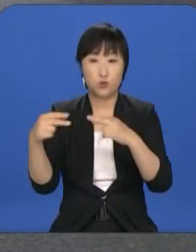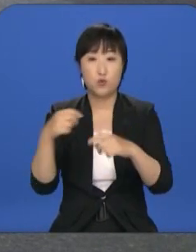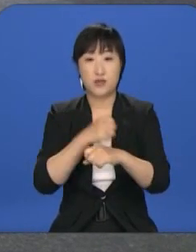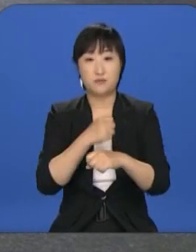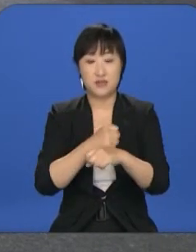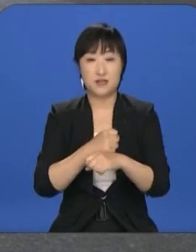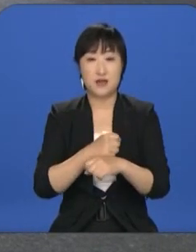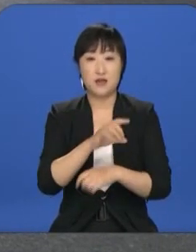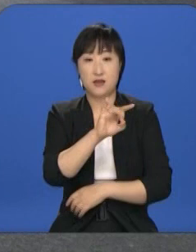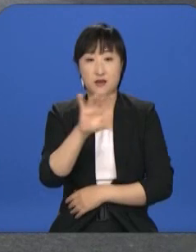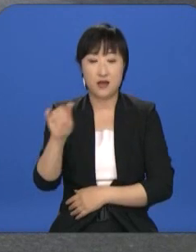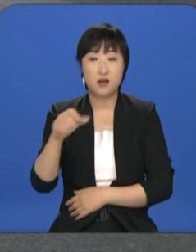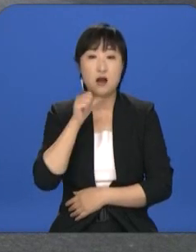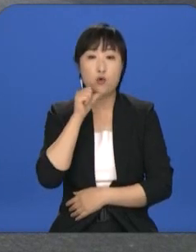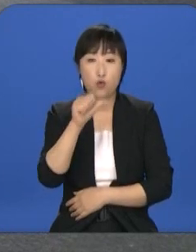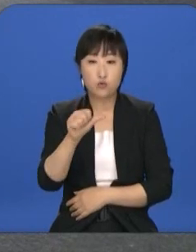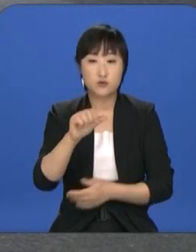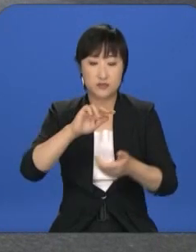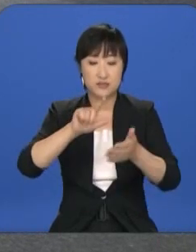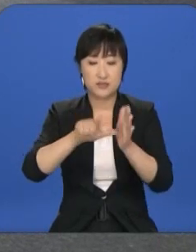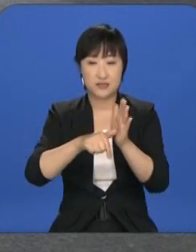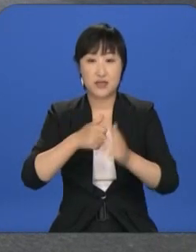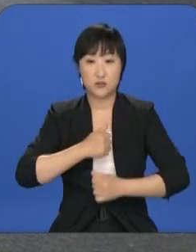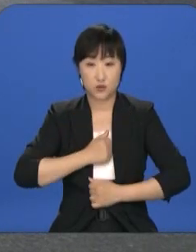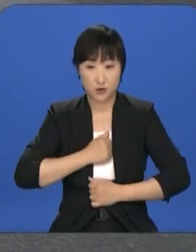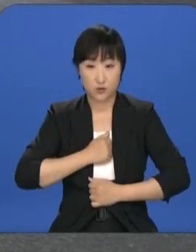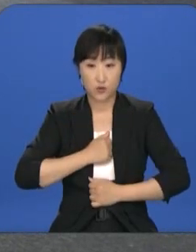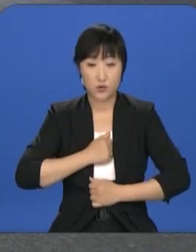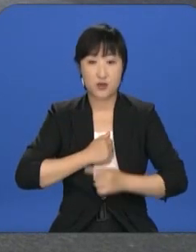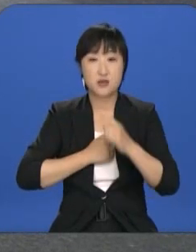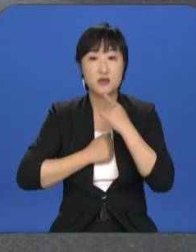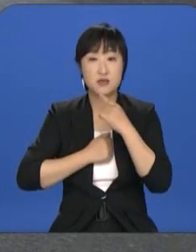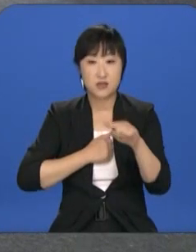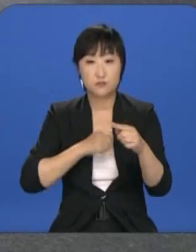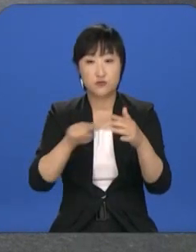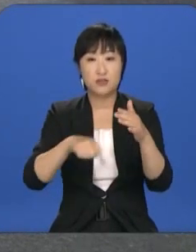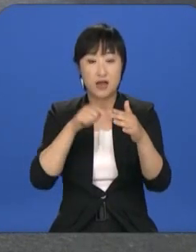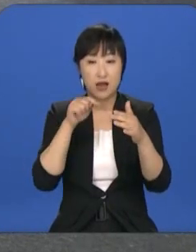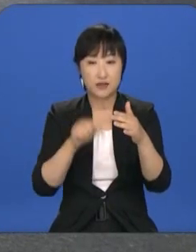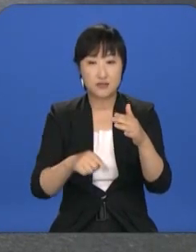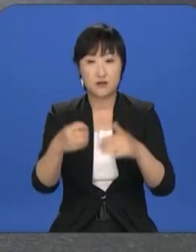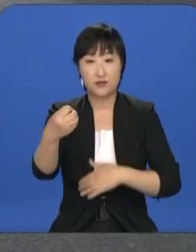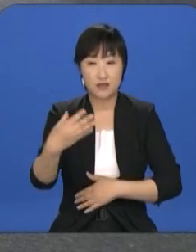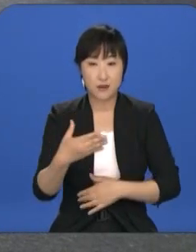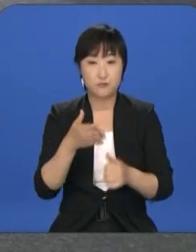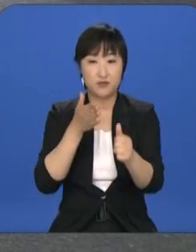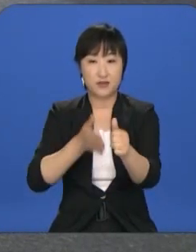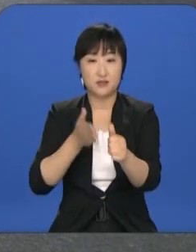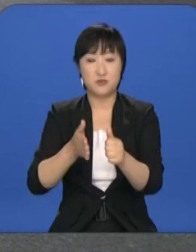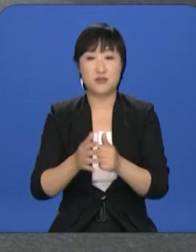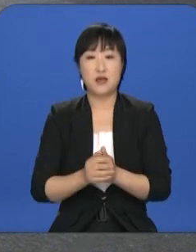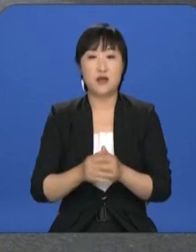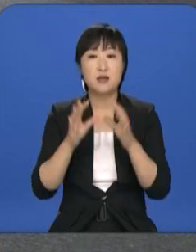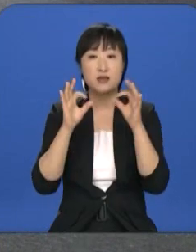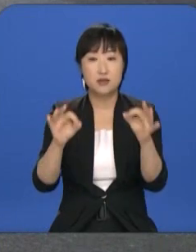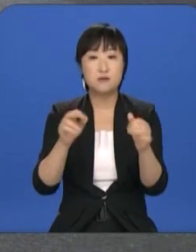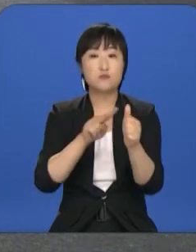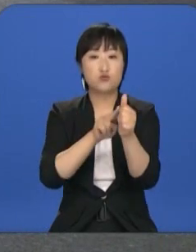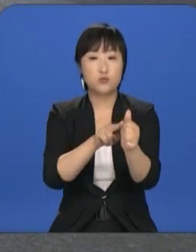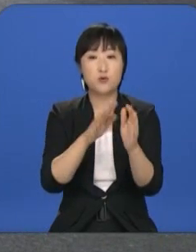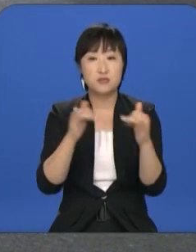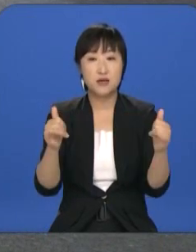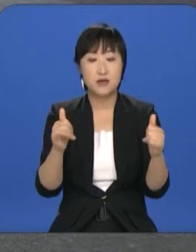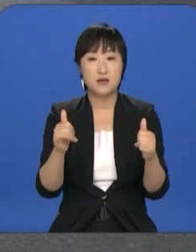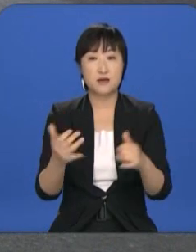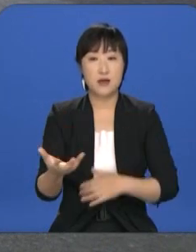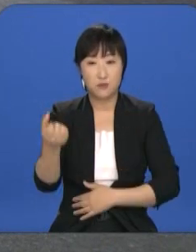후보자에게 주어진 시간은 5분이니 시간 엄수해 주시고요. 가급적 1분 이내에서 질문 답변해 주시기 바랍니다. 먼저 김희수 후보가